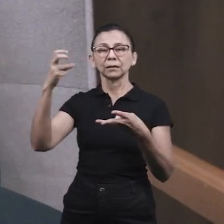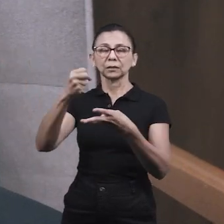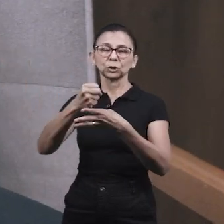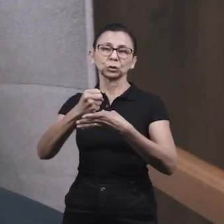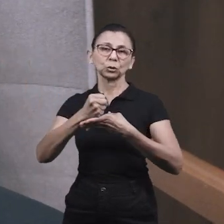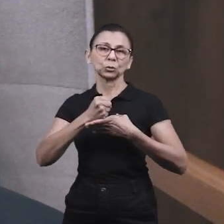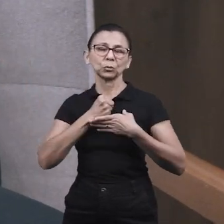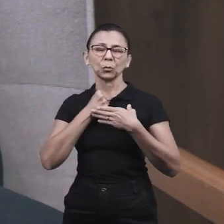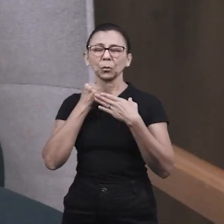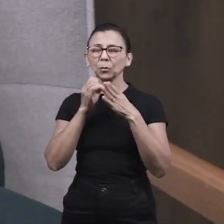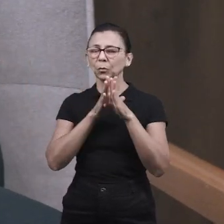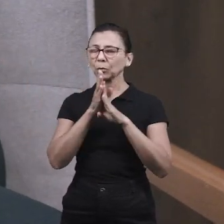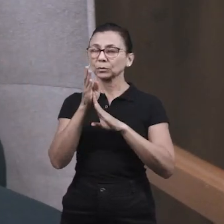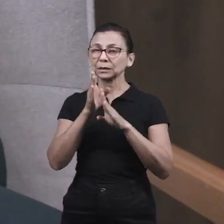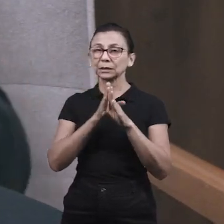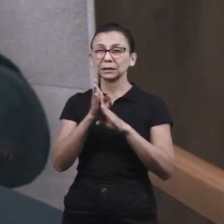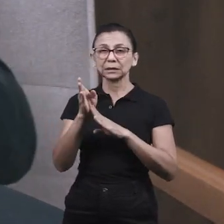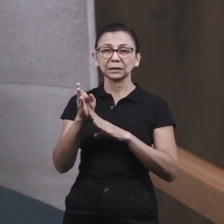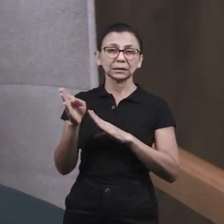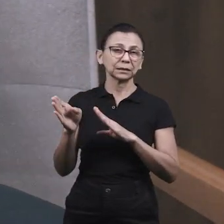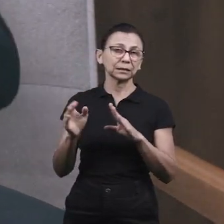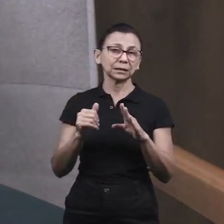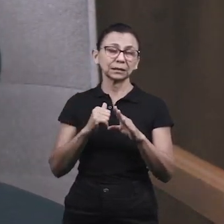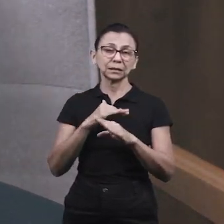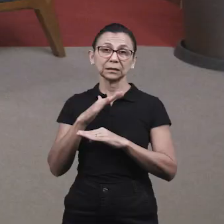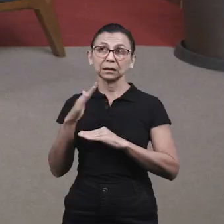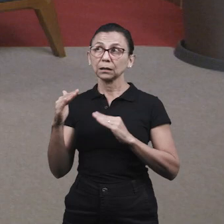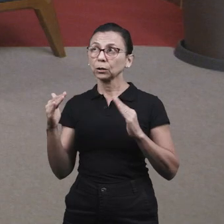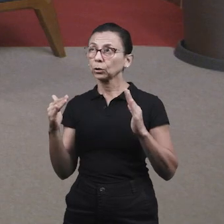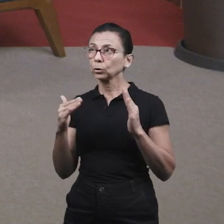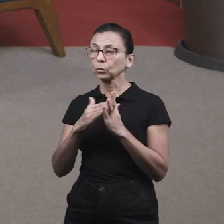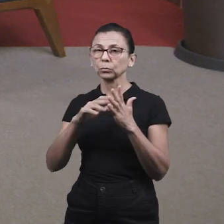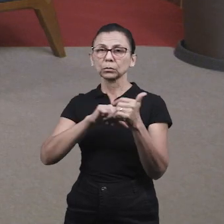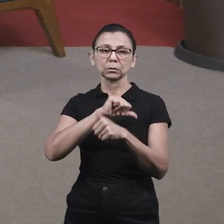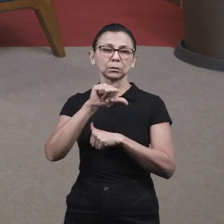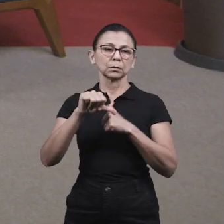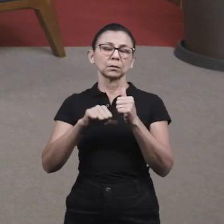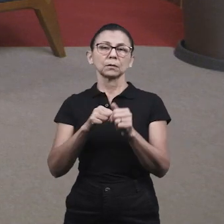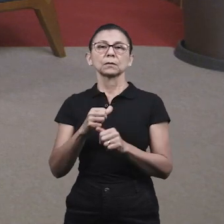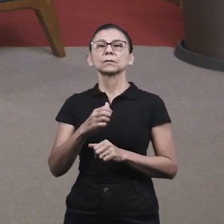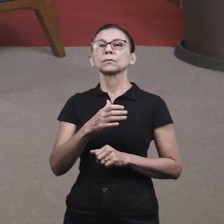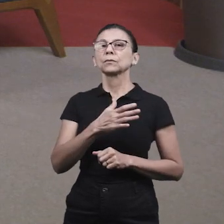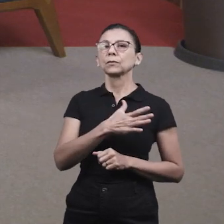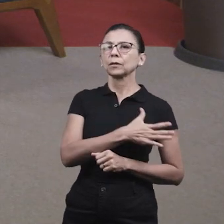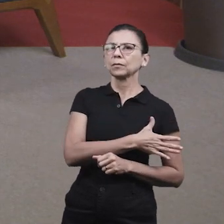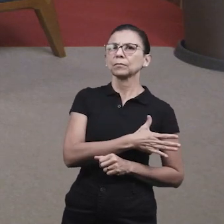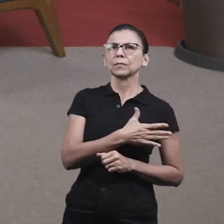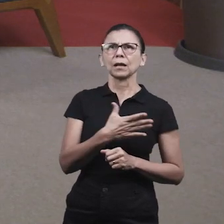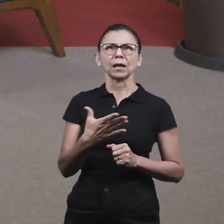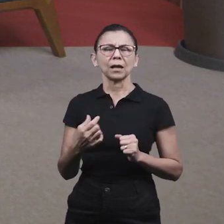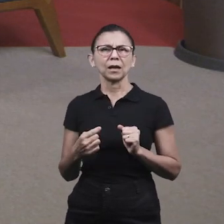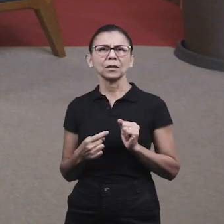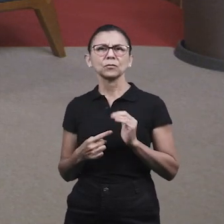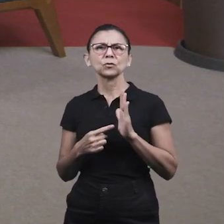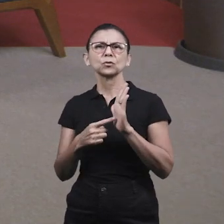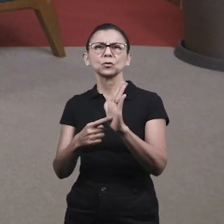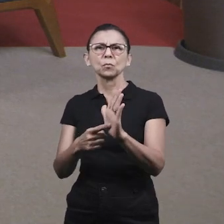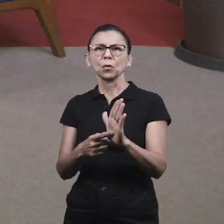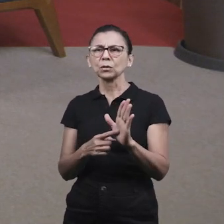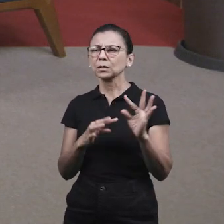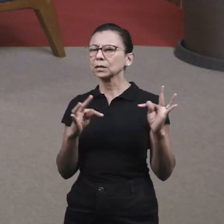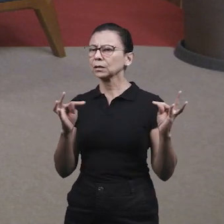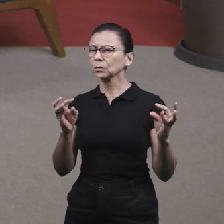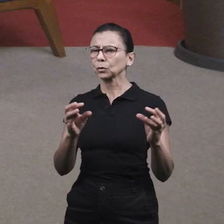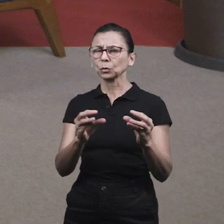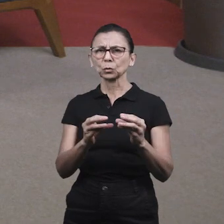parole qui nous donne le salut, la vie éternelle, le secours, l'orientation, la direction. C'est la parole